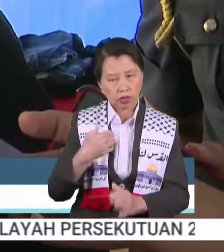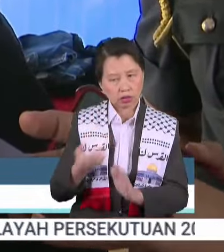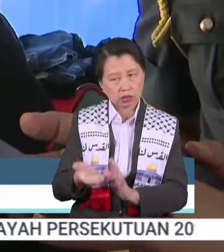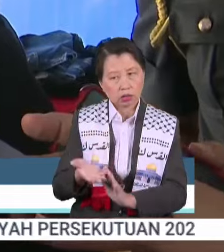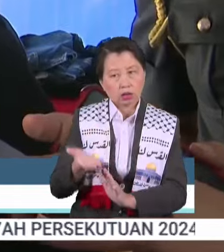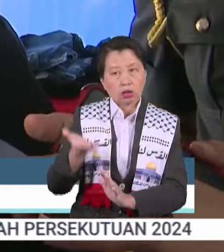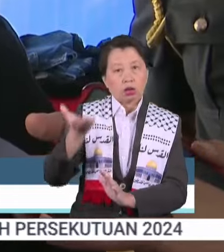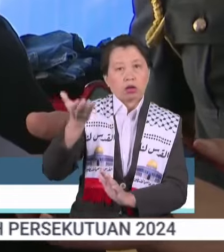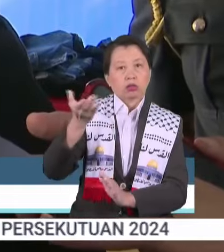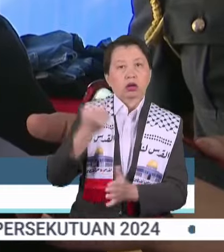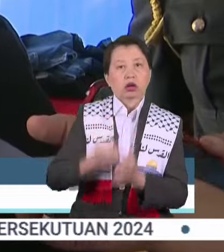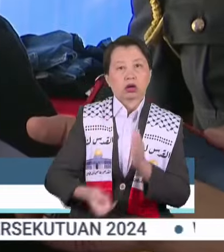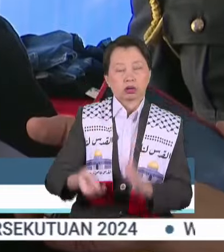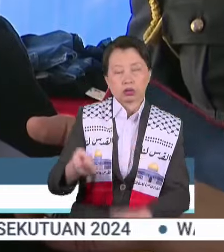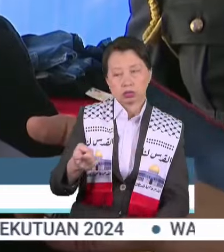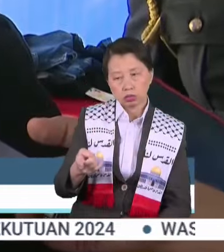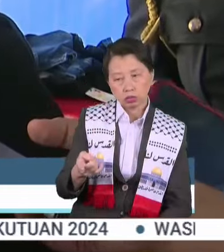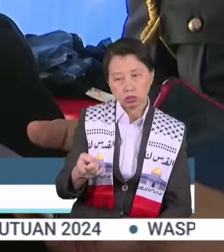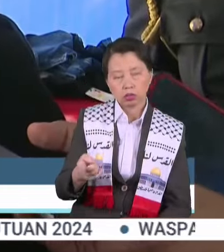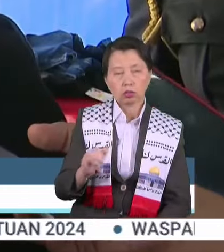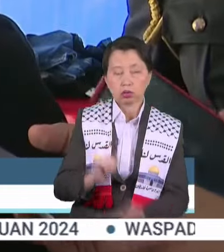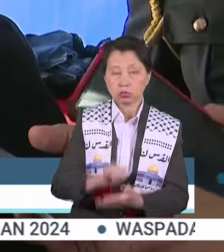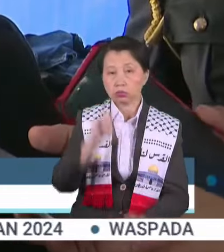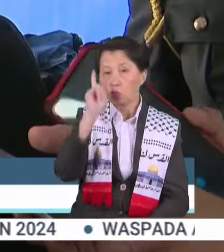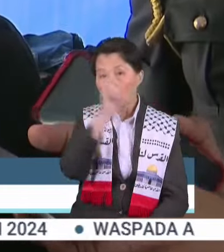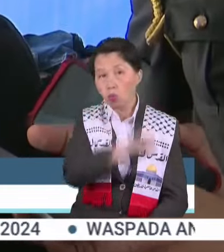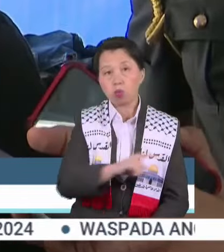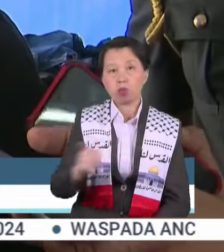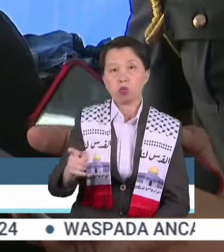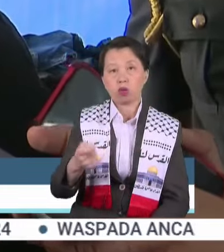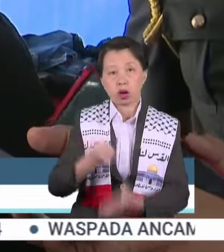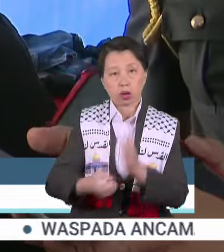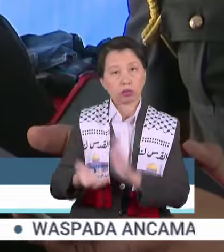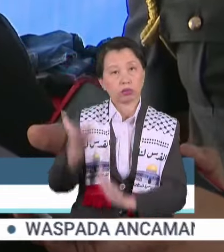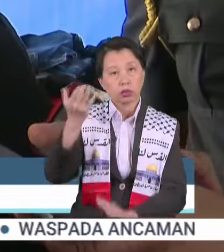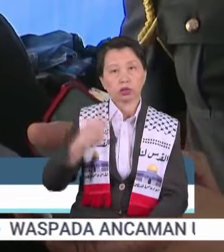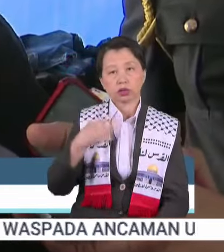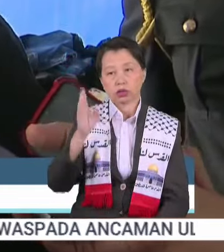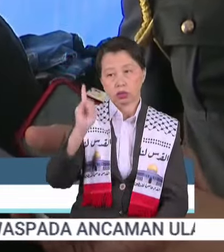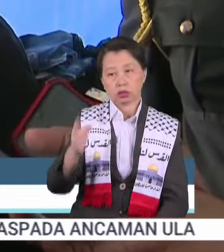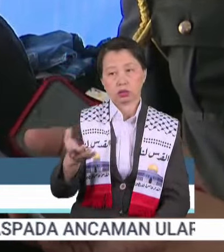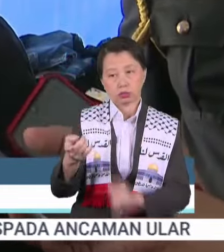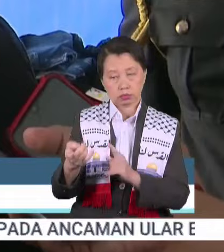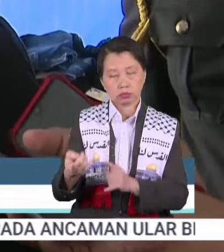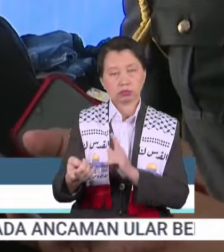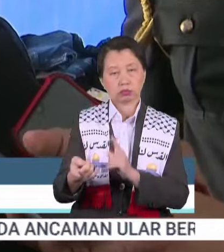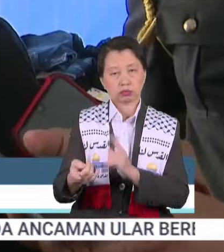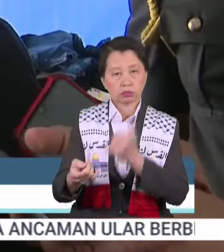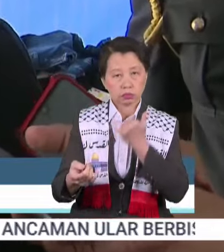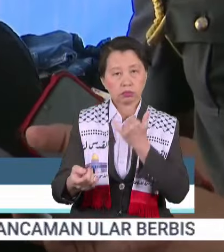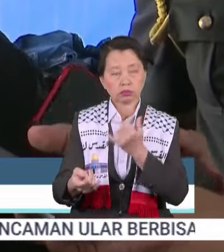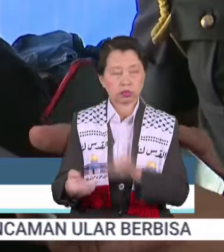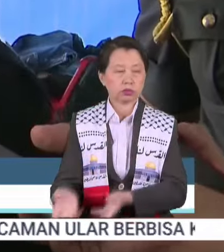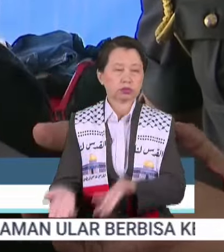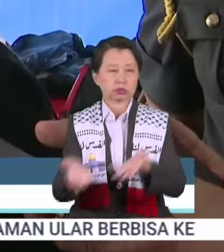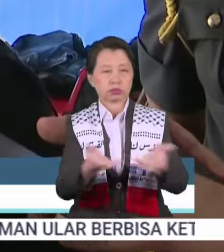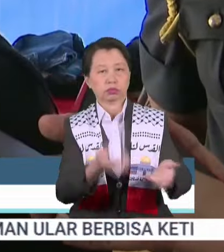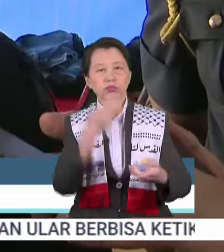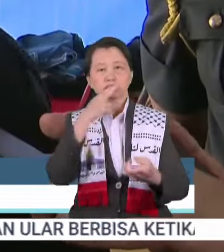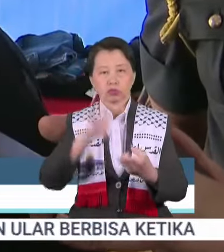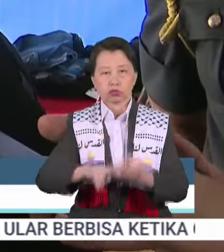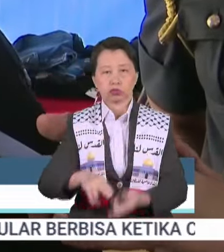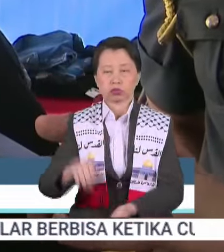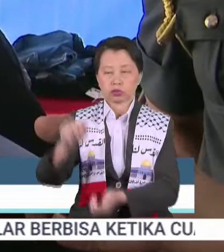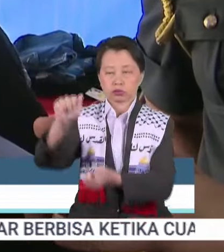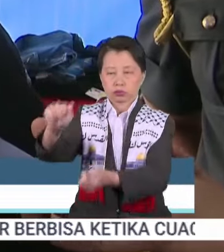melampau yang maknanya kan Yang kata agak drastik dan sebagainya makna kita akan serahkan pula yang seterusnya adalah notis bertulis